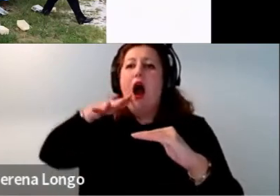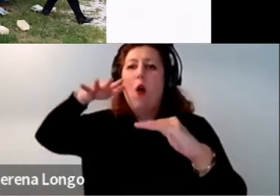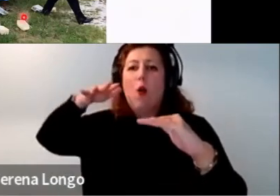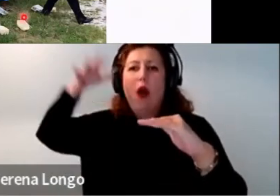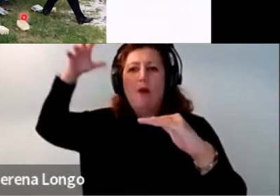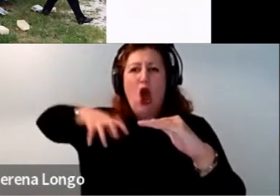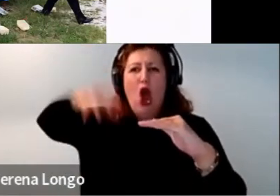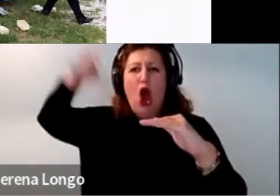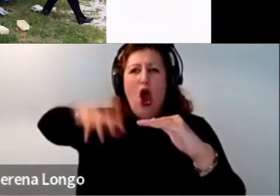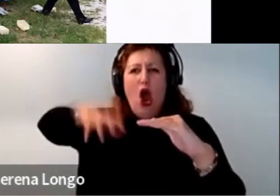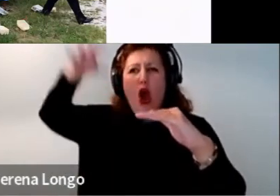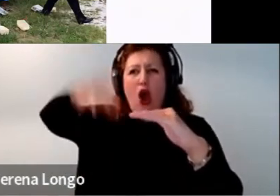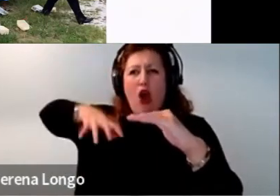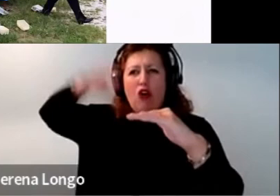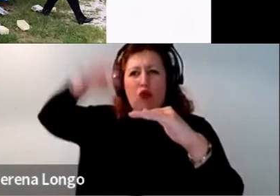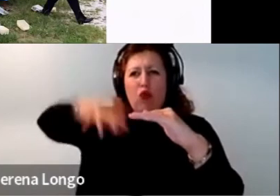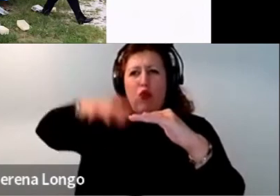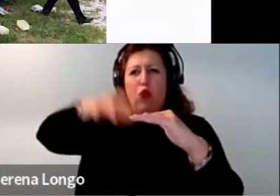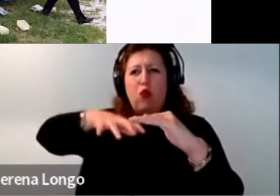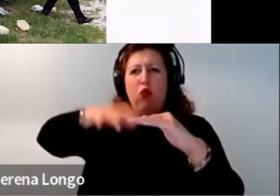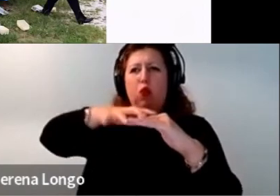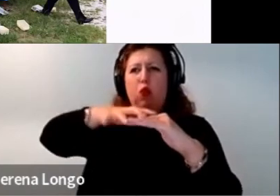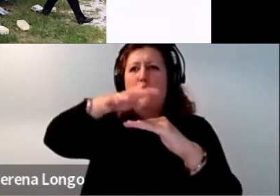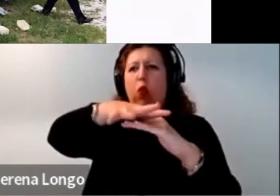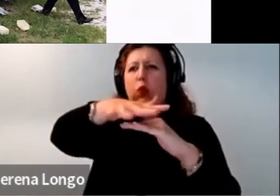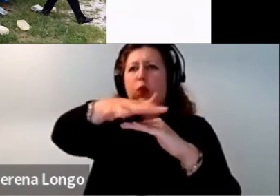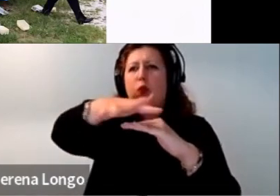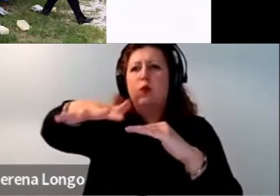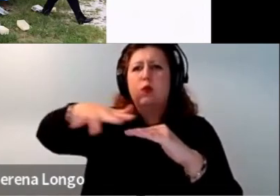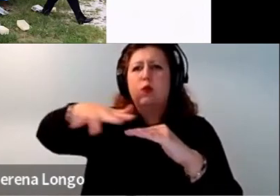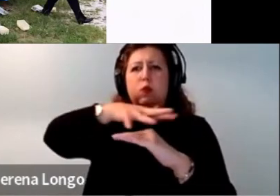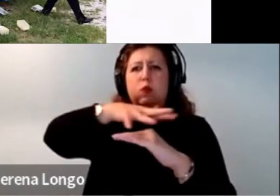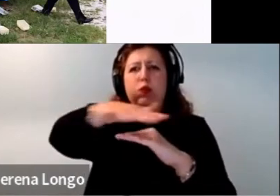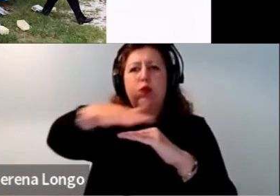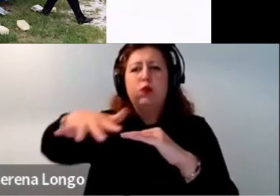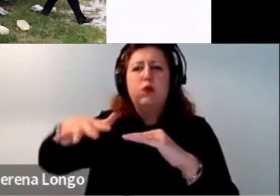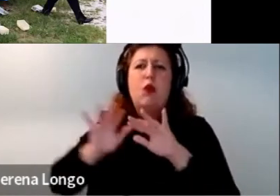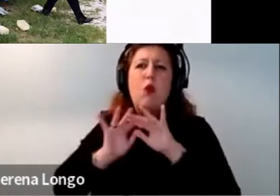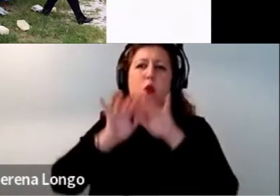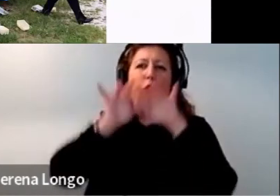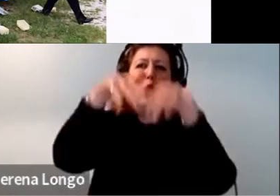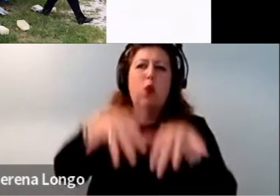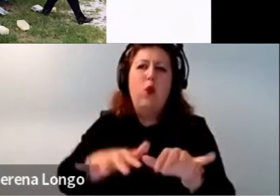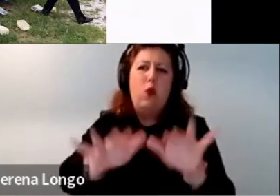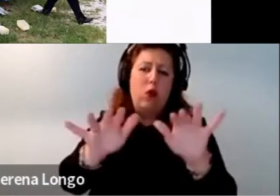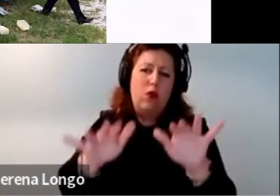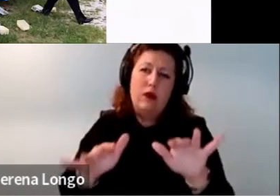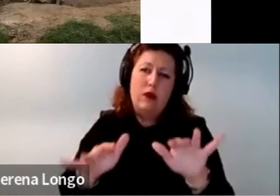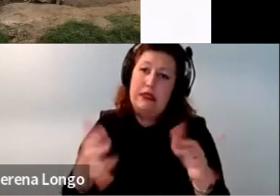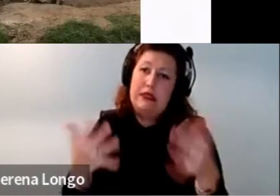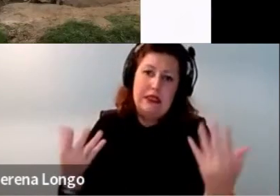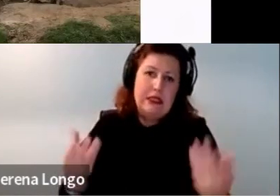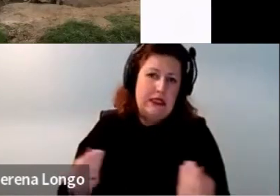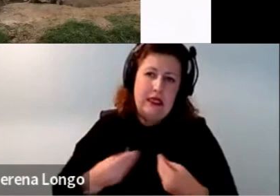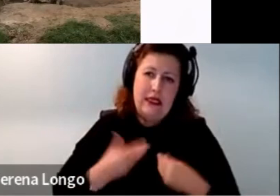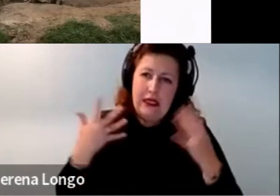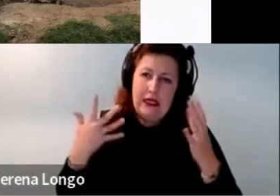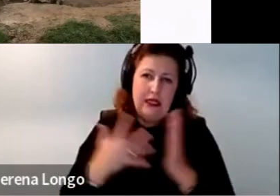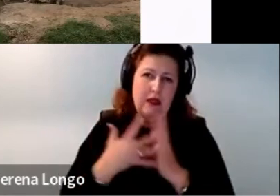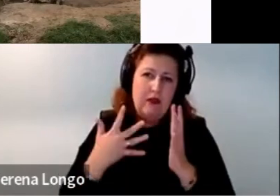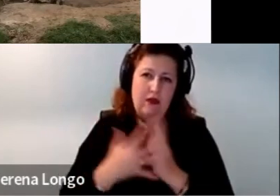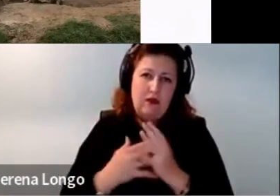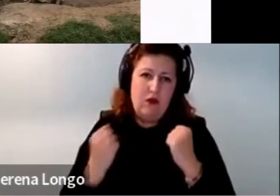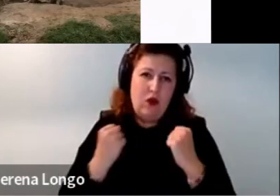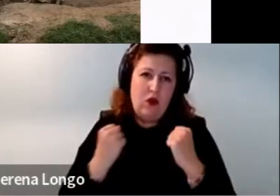diretta, e questo dal punto di vista sempre, sempre tecnico non è l'ideale.